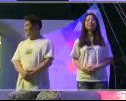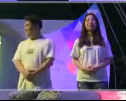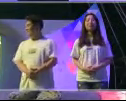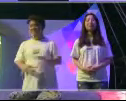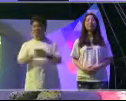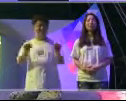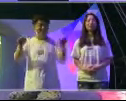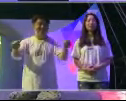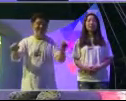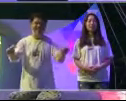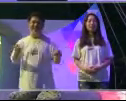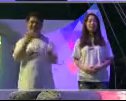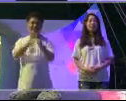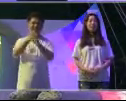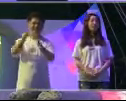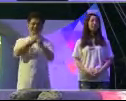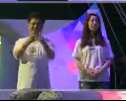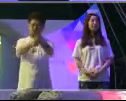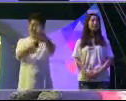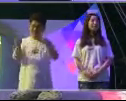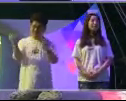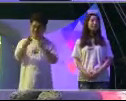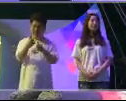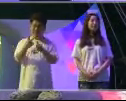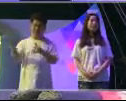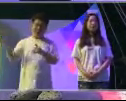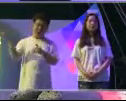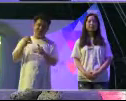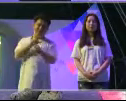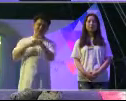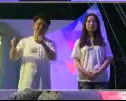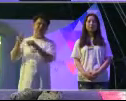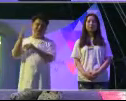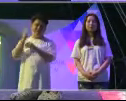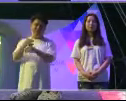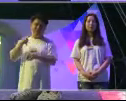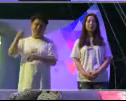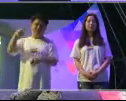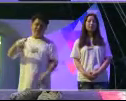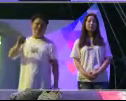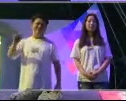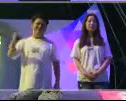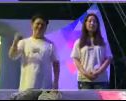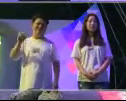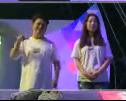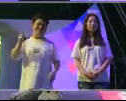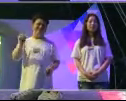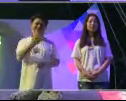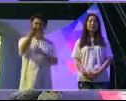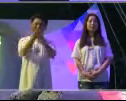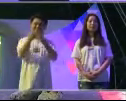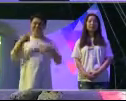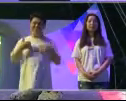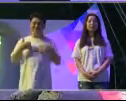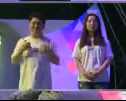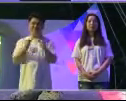안녕하세요 서울시 인권 위원이 면서 이주민 인권 활동가 인석 원정 입니다 않았습니다 성